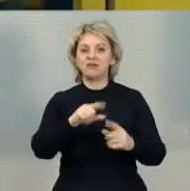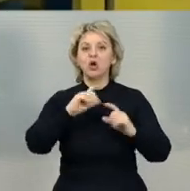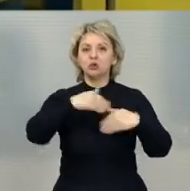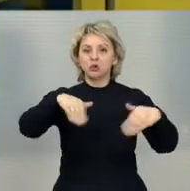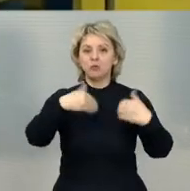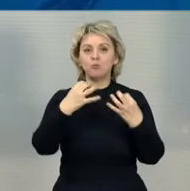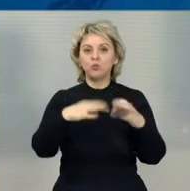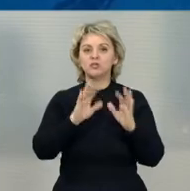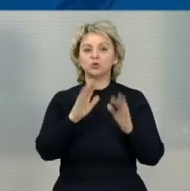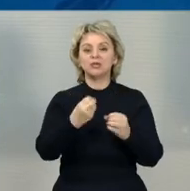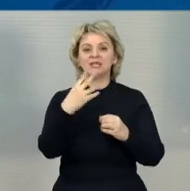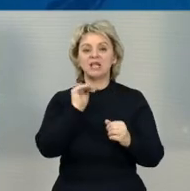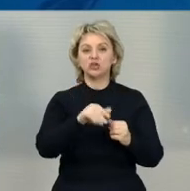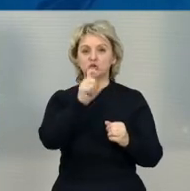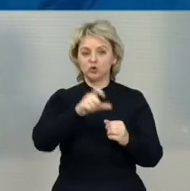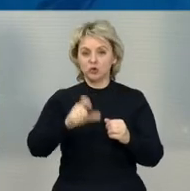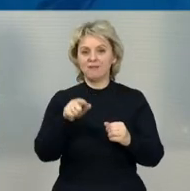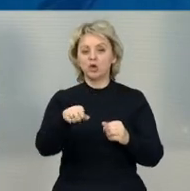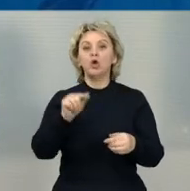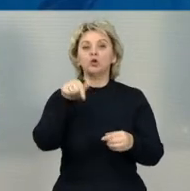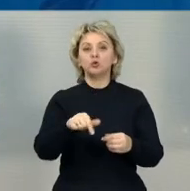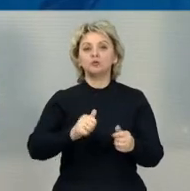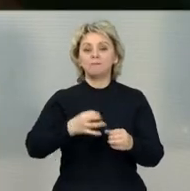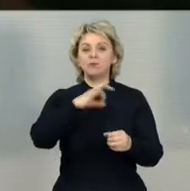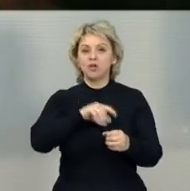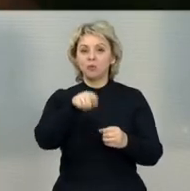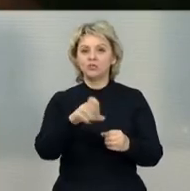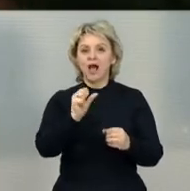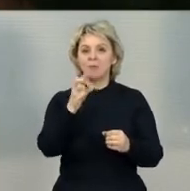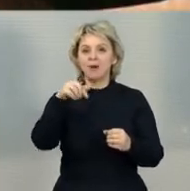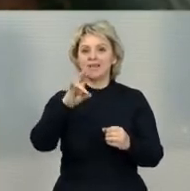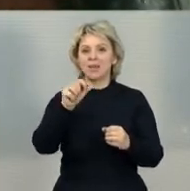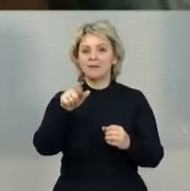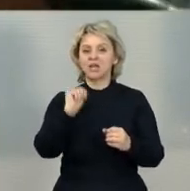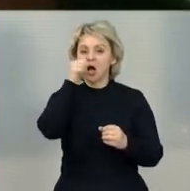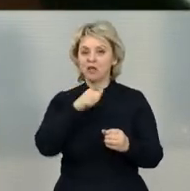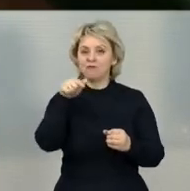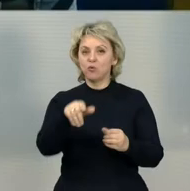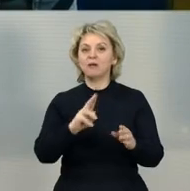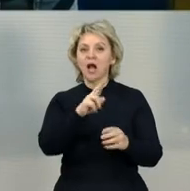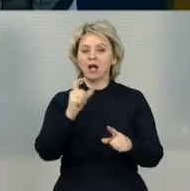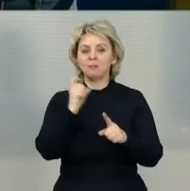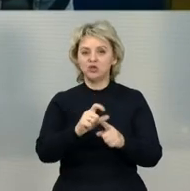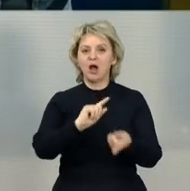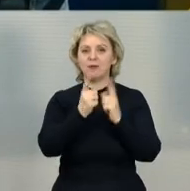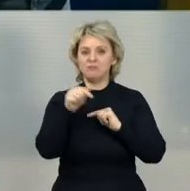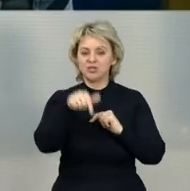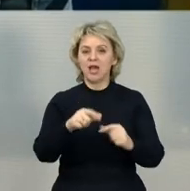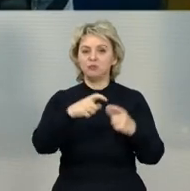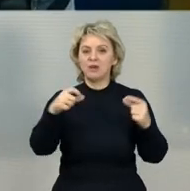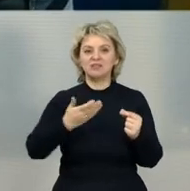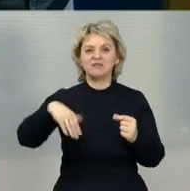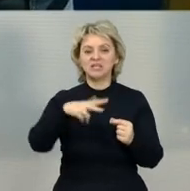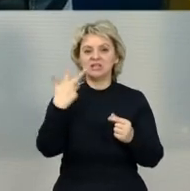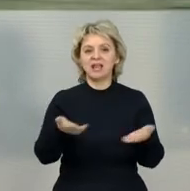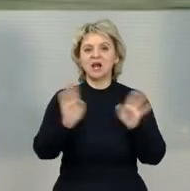трибуны пустят только 13 тысяч человек. И тут преимущество у абонеменщиков. Годовой абонемент им, как и обещали, обменивают на билеты на все